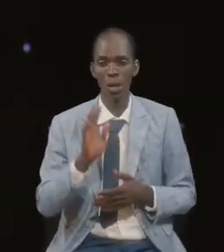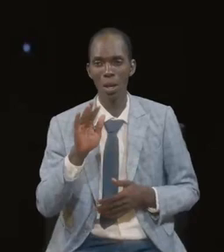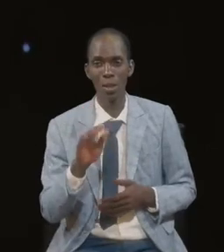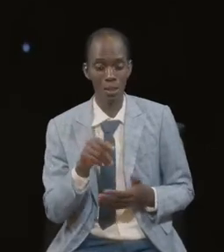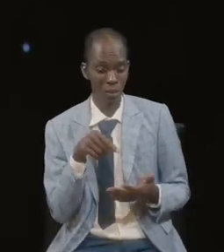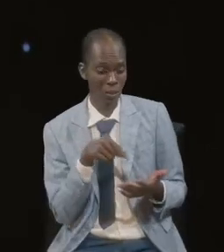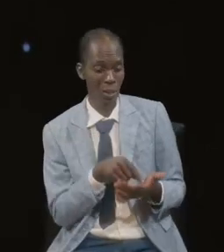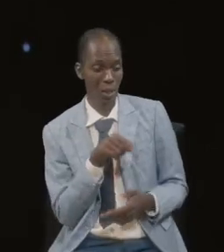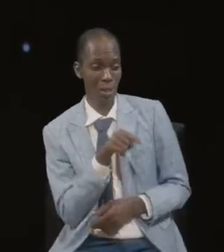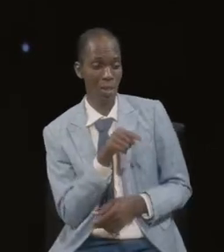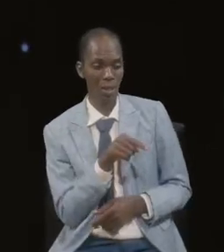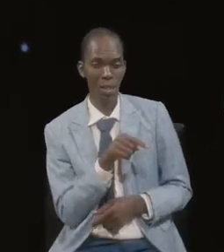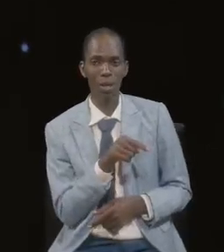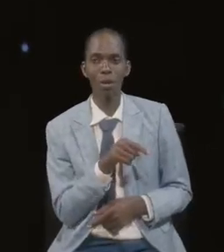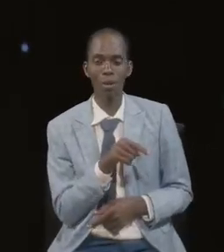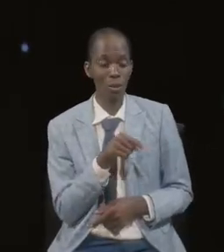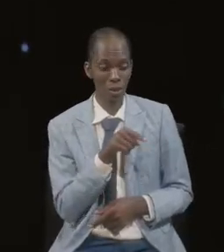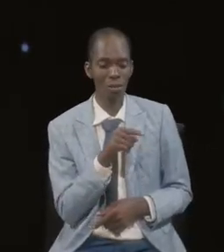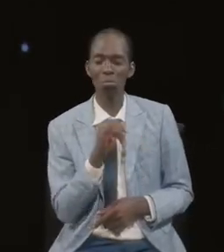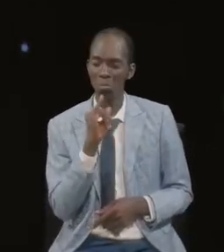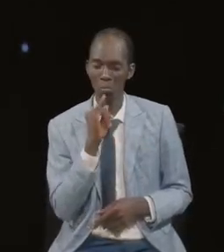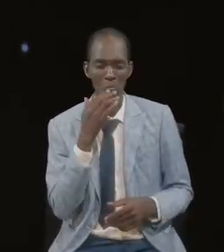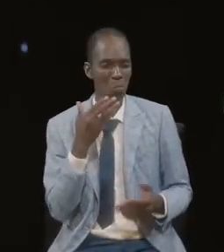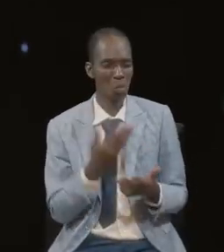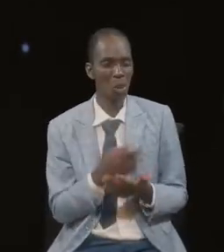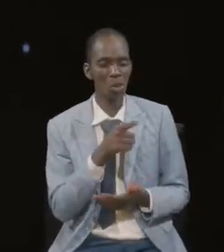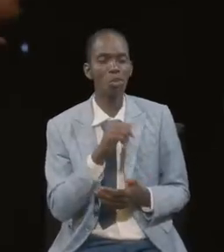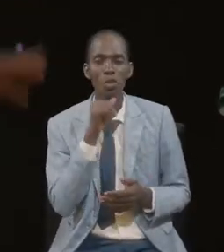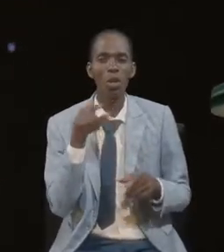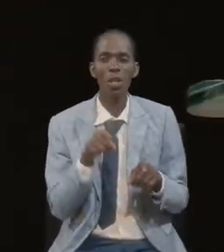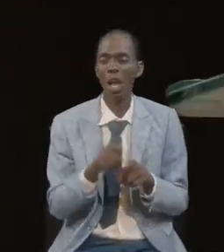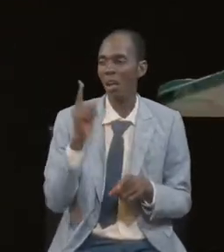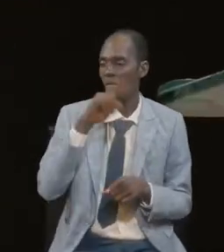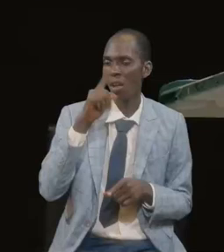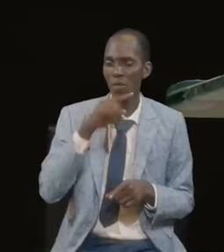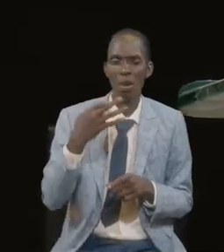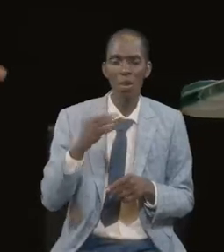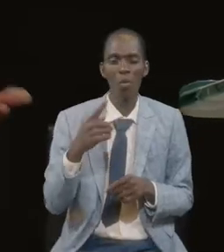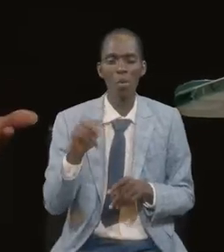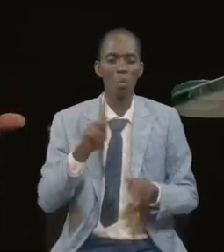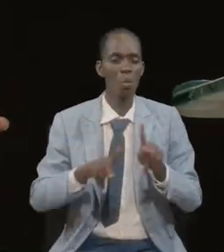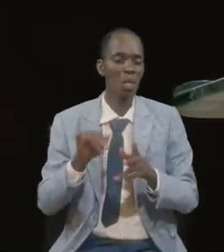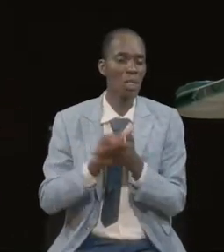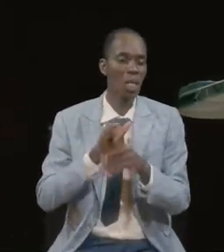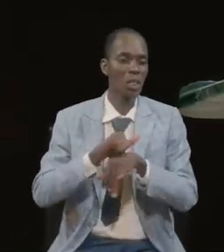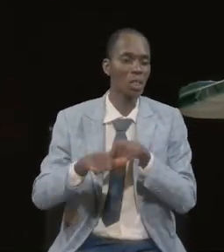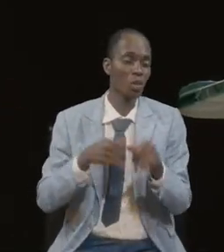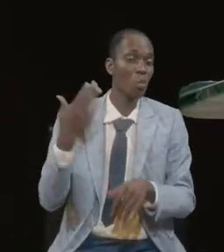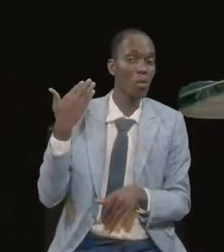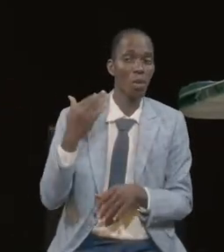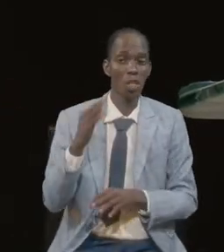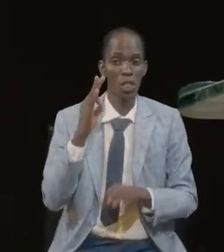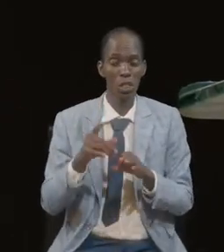vraiment cette transaction va réussir à ceci-là. Ce n'est pas comme ces gens-là qui viennent vous séduire. Ceci-là,